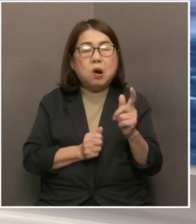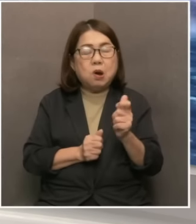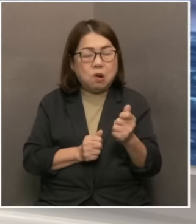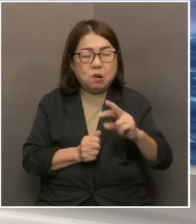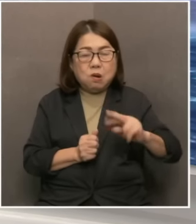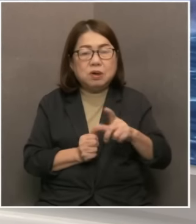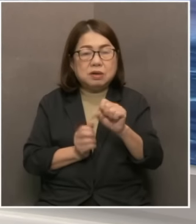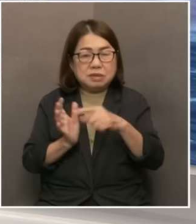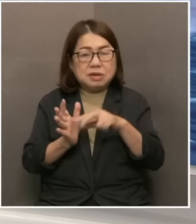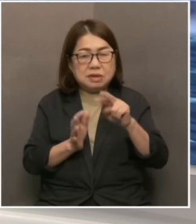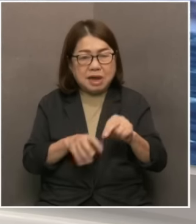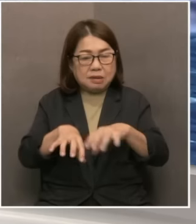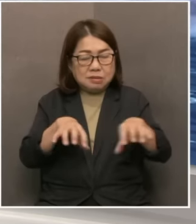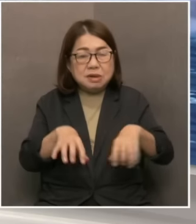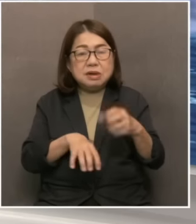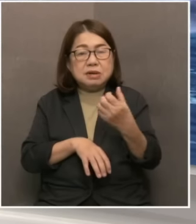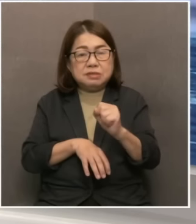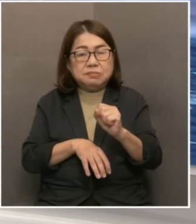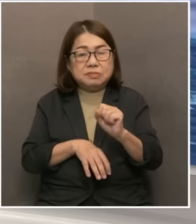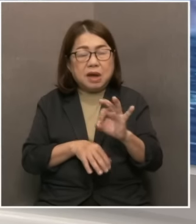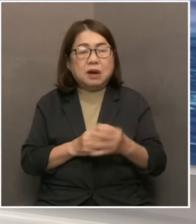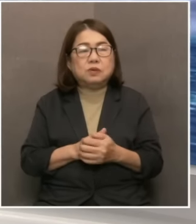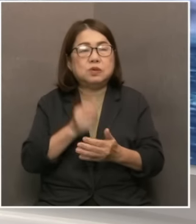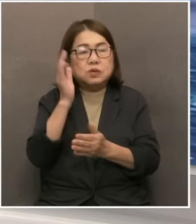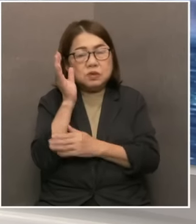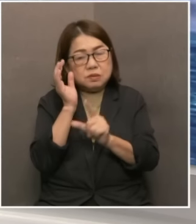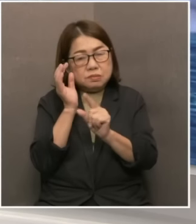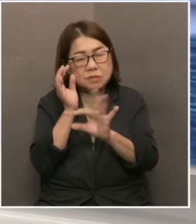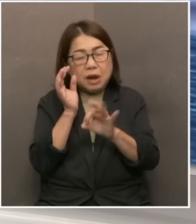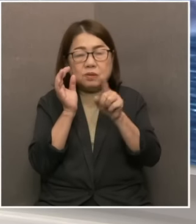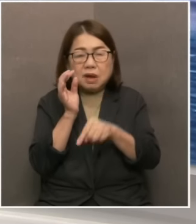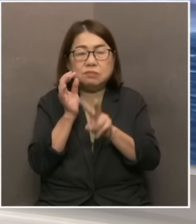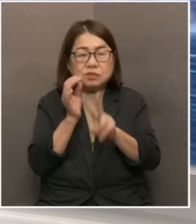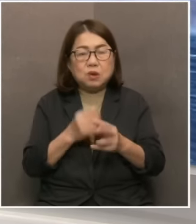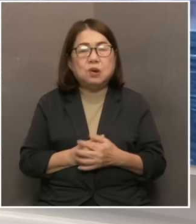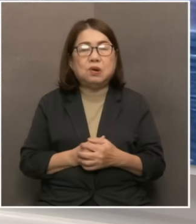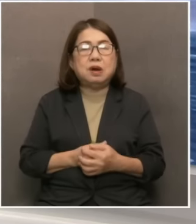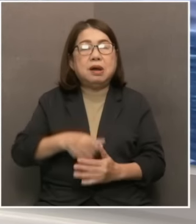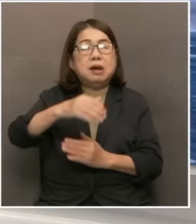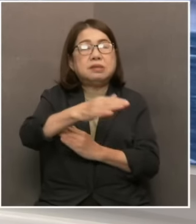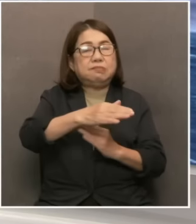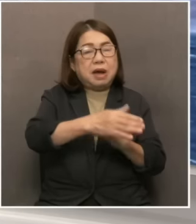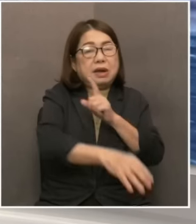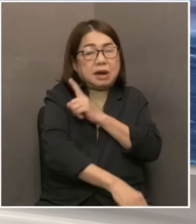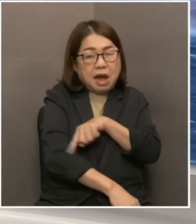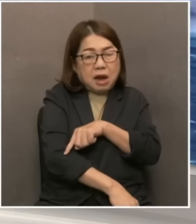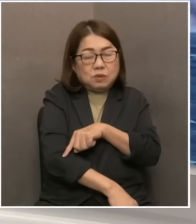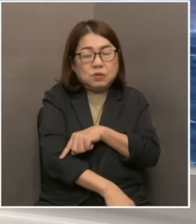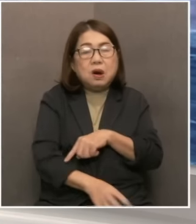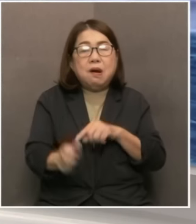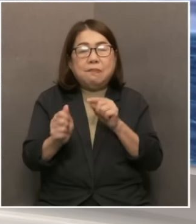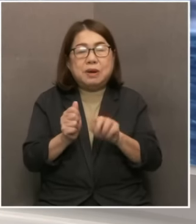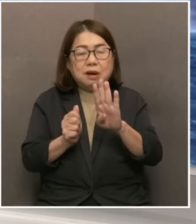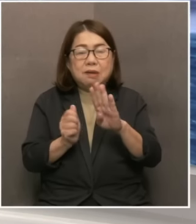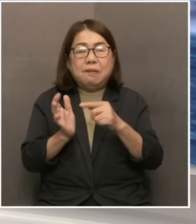นะคะที่เจริญนครซอย29/2ช่างนาคสะพานขาวด้วยนะคะส่วนที่บางคอแหลมมีทั้ง